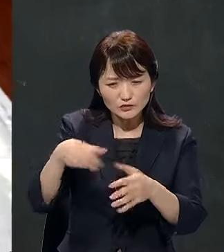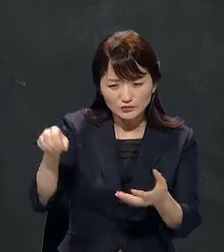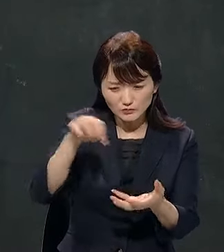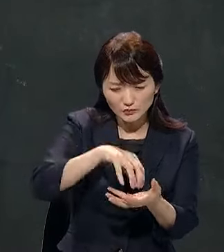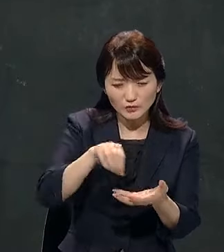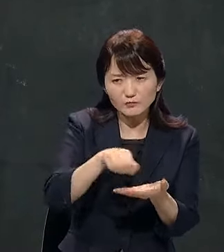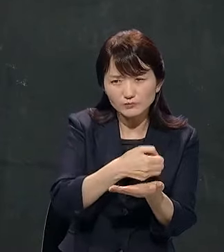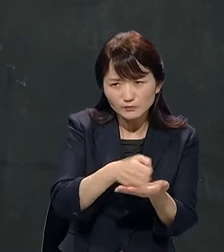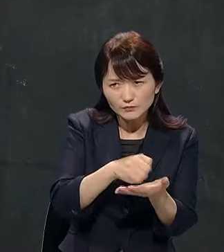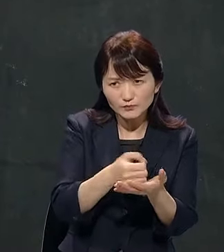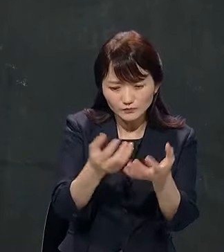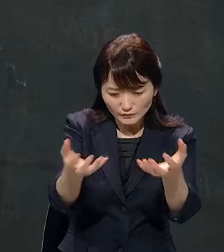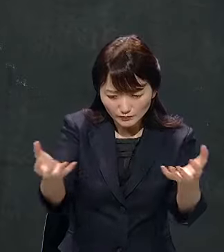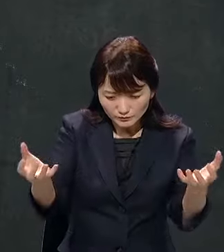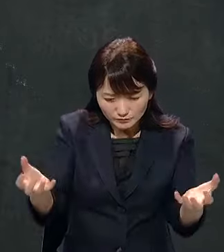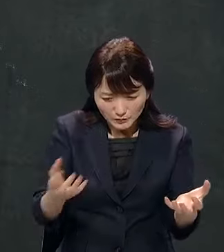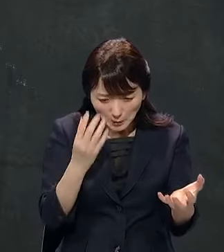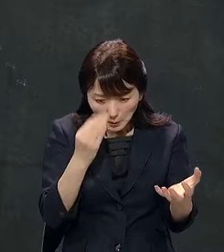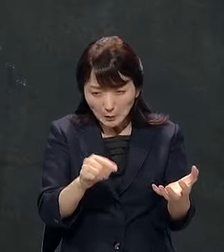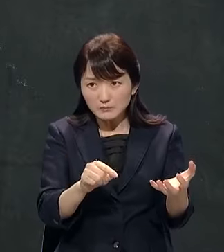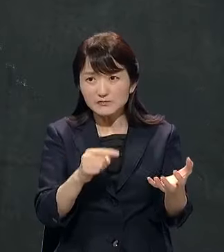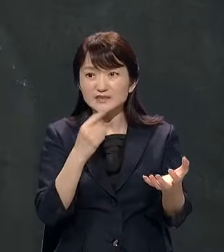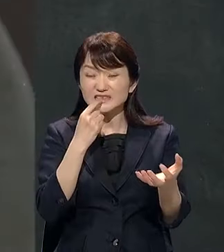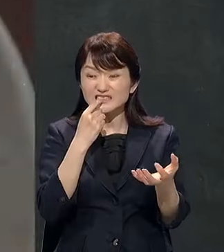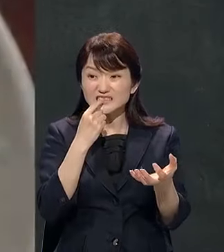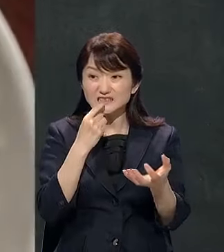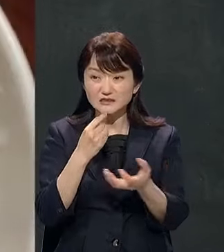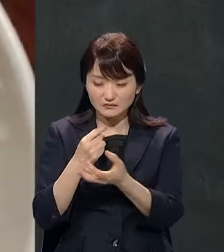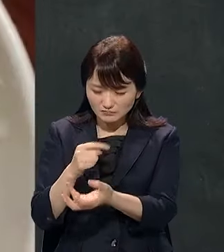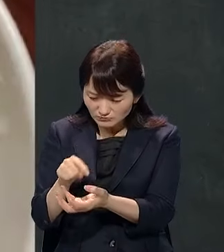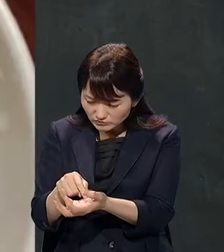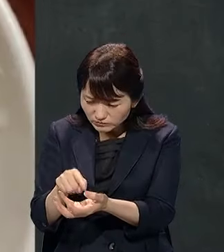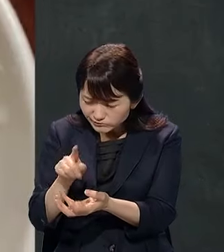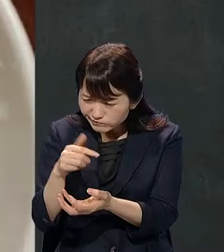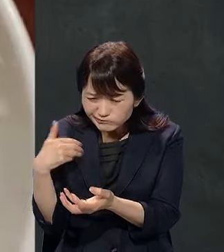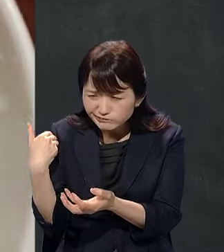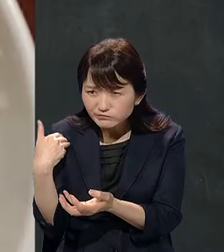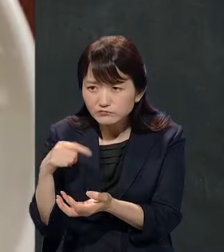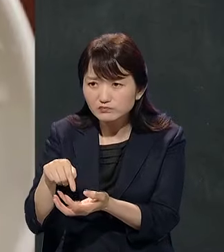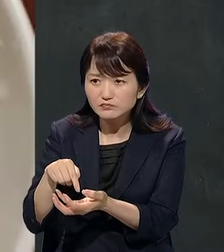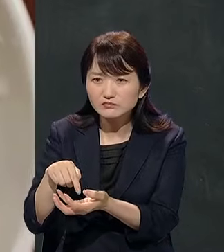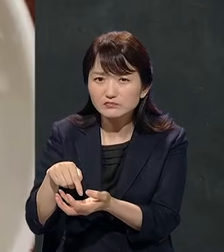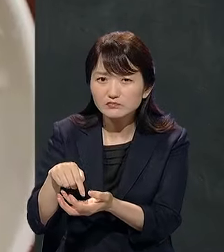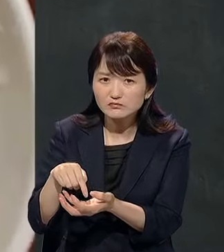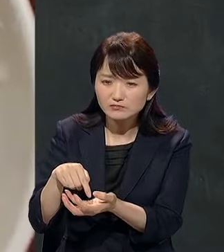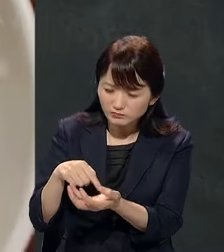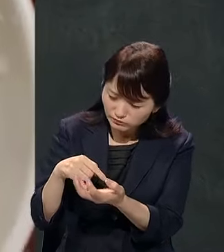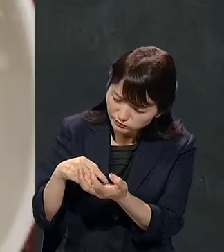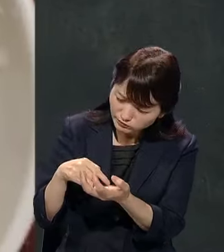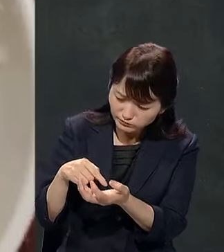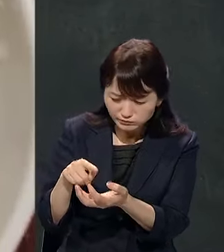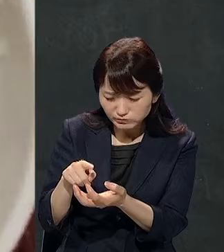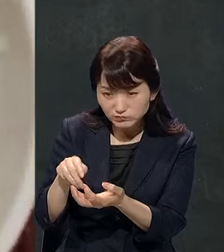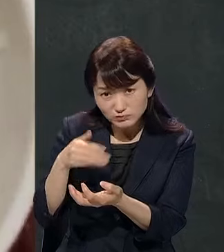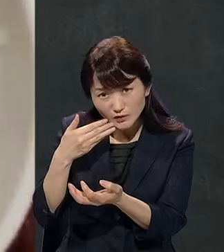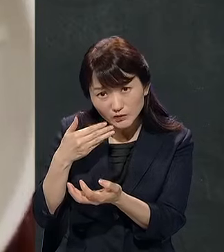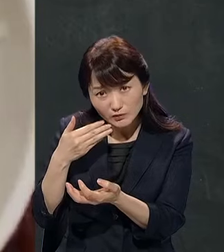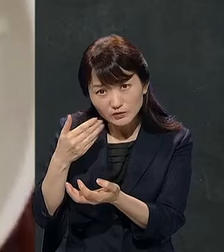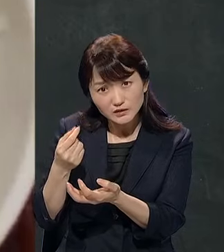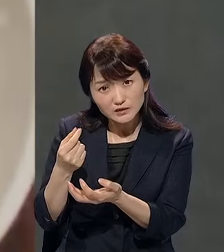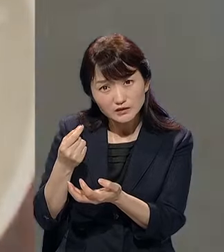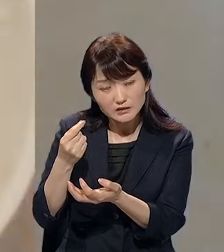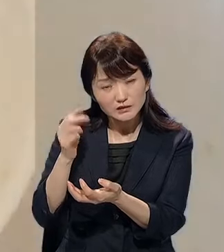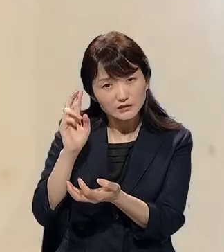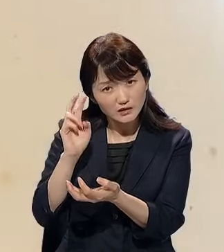보이는 음식들이 저렇게 다 보이죠 그런데 흰 그릇 위에 올려진 정체 불명의 저거 요리 보고 조리봐도 먹는 것 같아